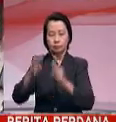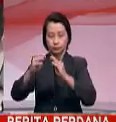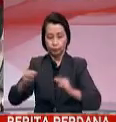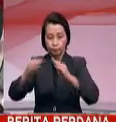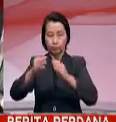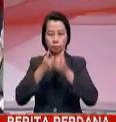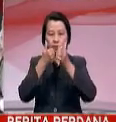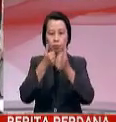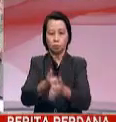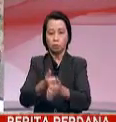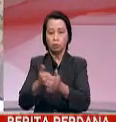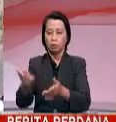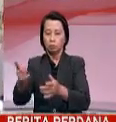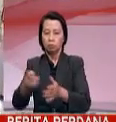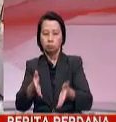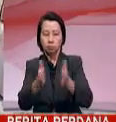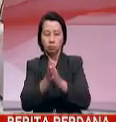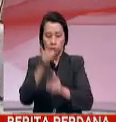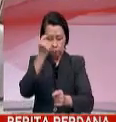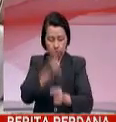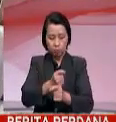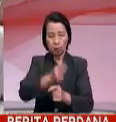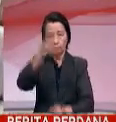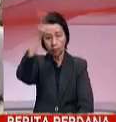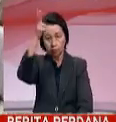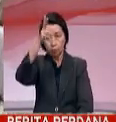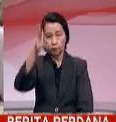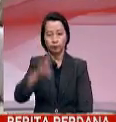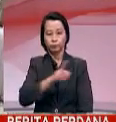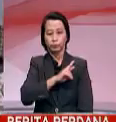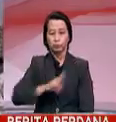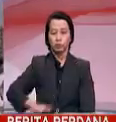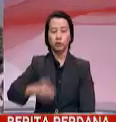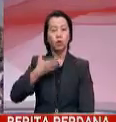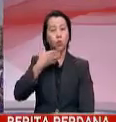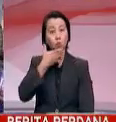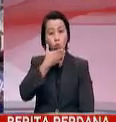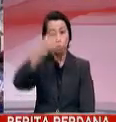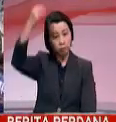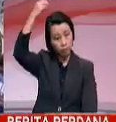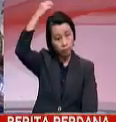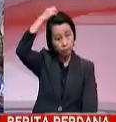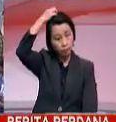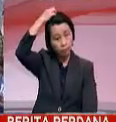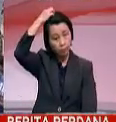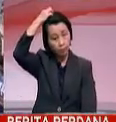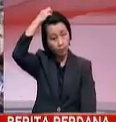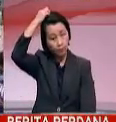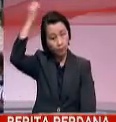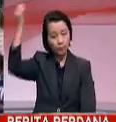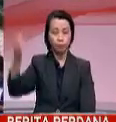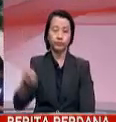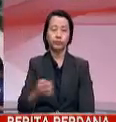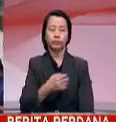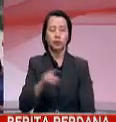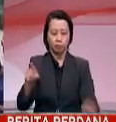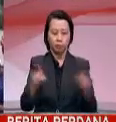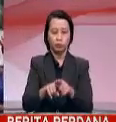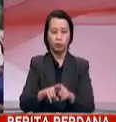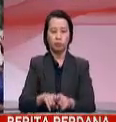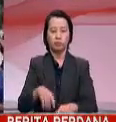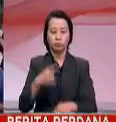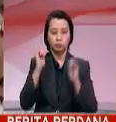masjid mengikut saranan yang ditetapkan kerajaan. Raja Muda Selangor Tengku Amir Shah Ibni Sultan Sharafuddin Idris Shah turut